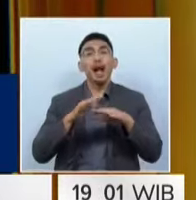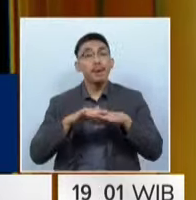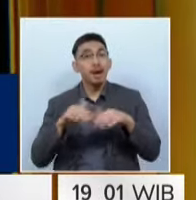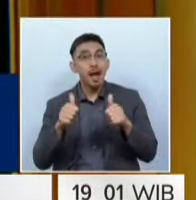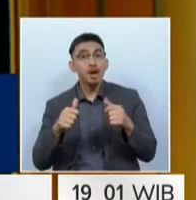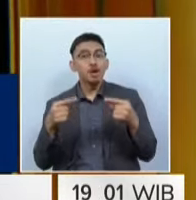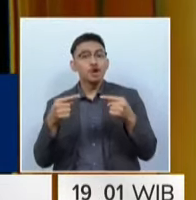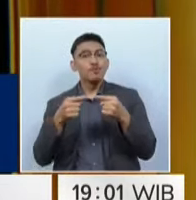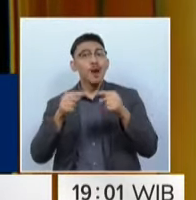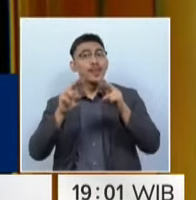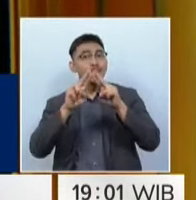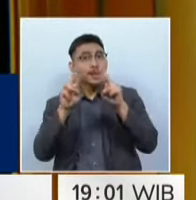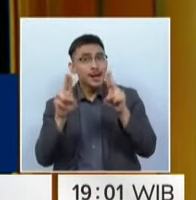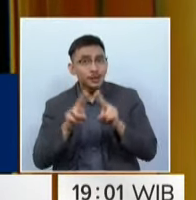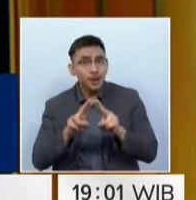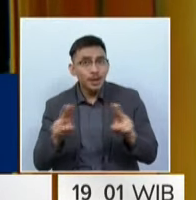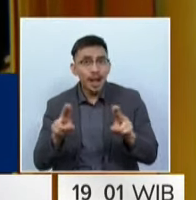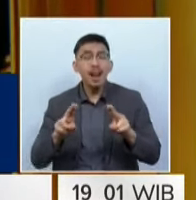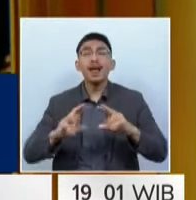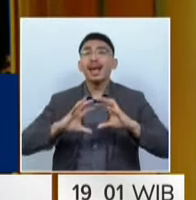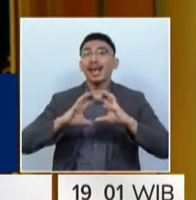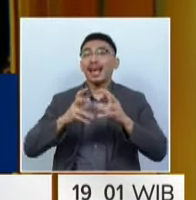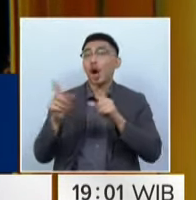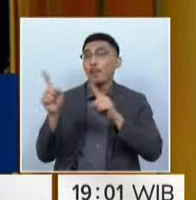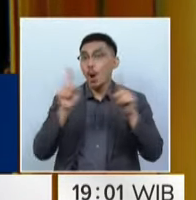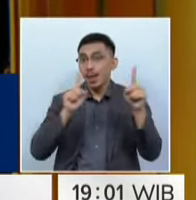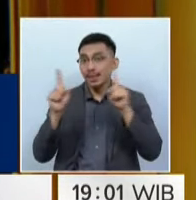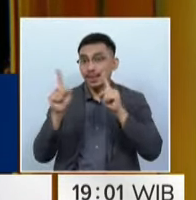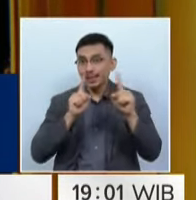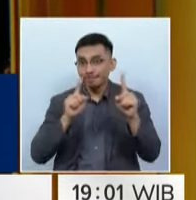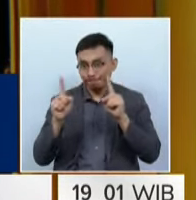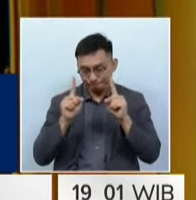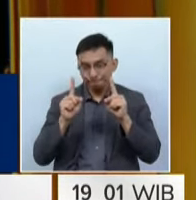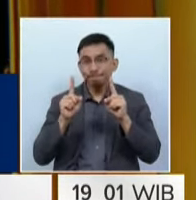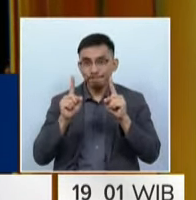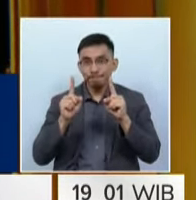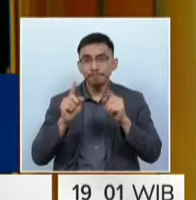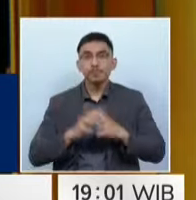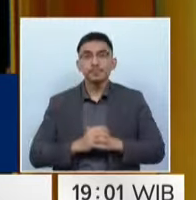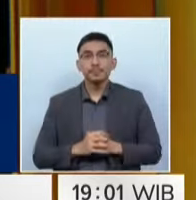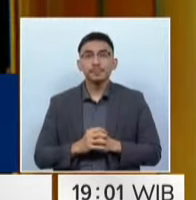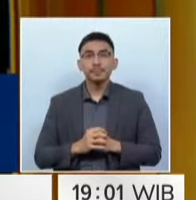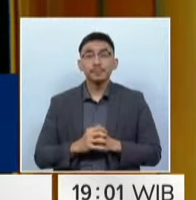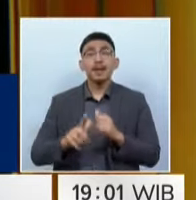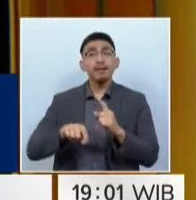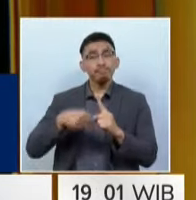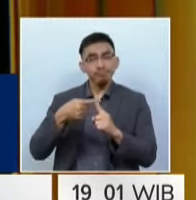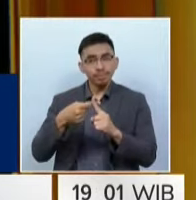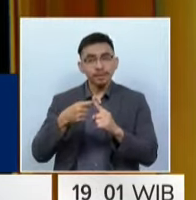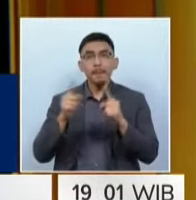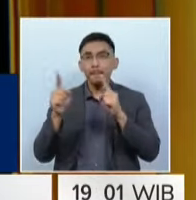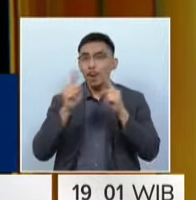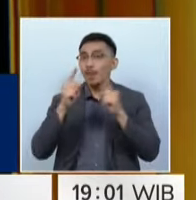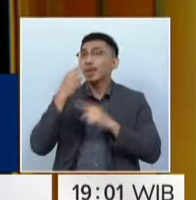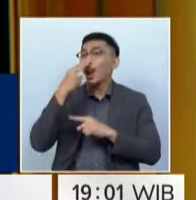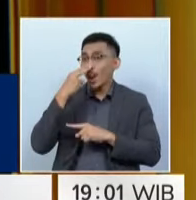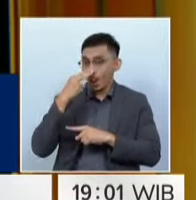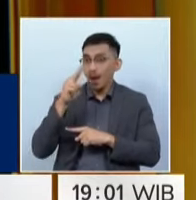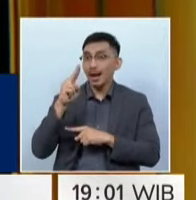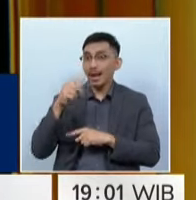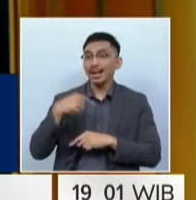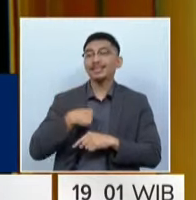internasional globalisasi geopolitik dan politik luar negeri saya Herjuno